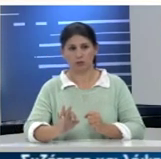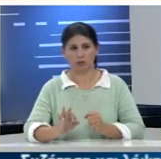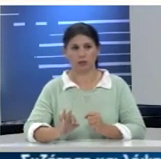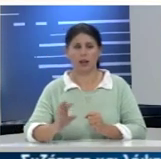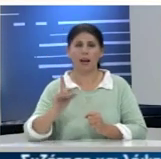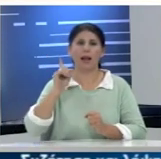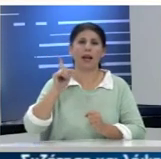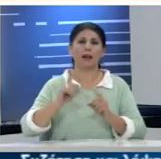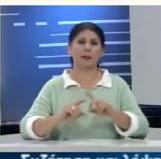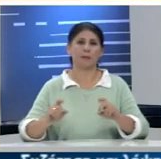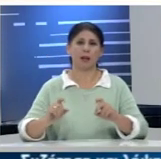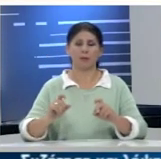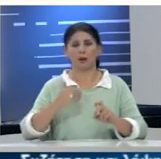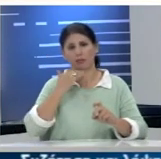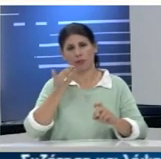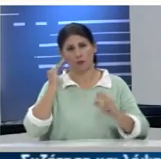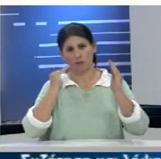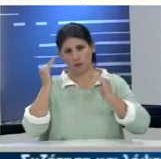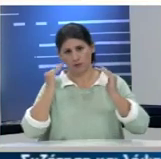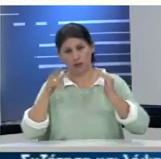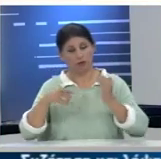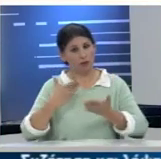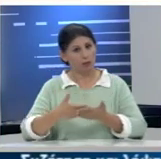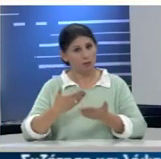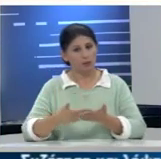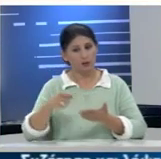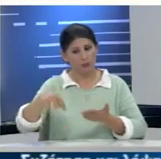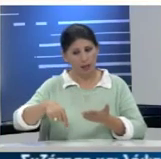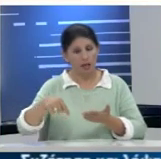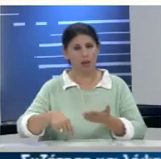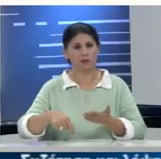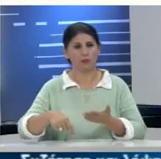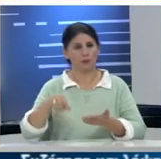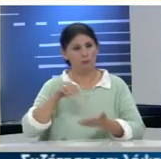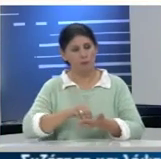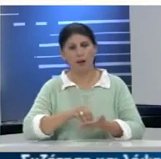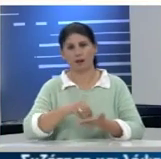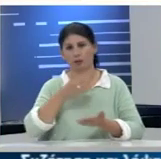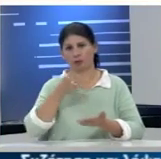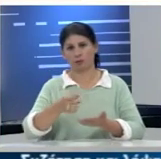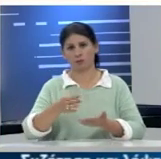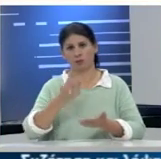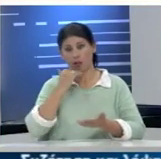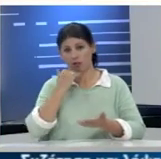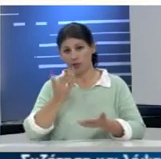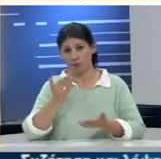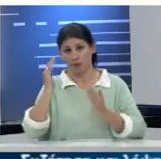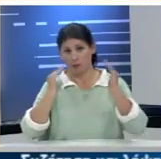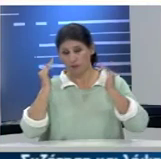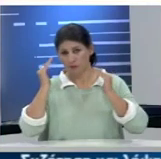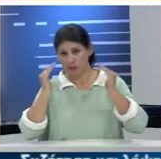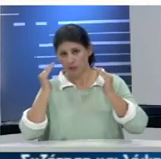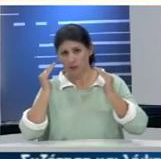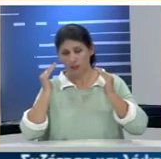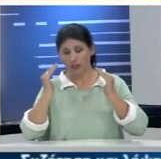ένα πράγμα δεν μπορεί να αμφισβητηθεί και αυτό τεκμηριώθηκε εδώ για μια ακόμη φορά. Δεν μπορεί να αμφισβητηθεί